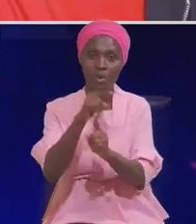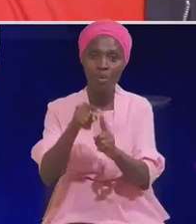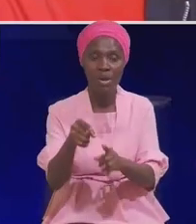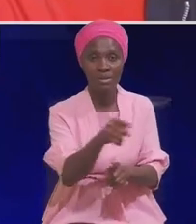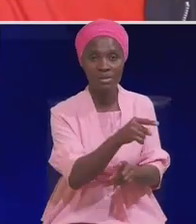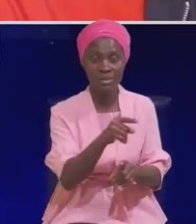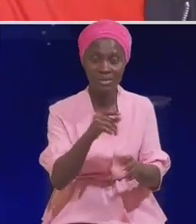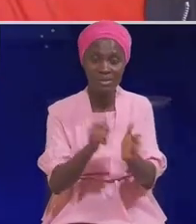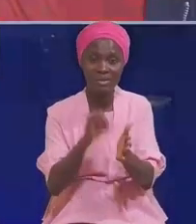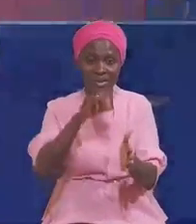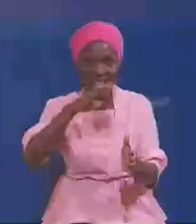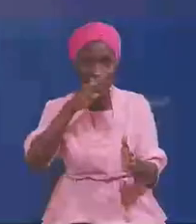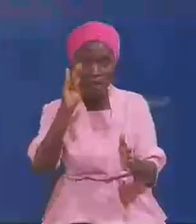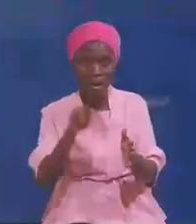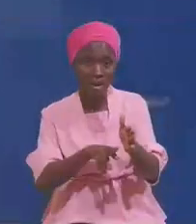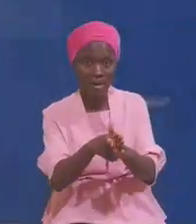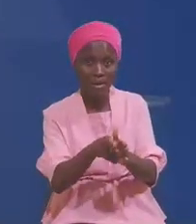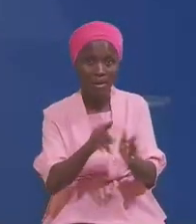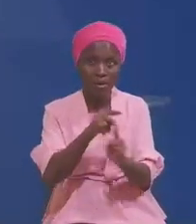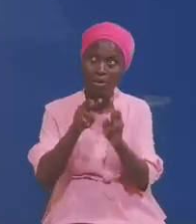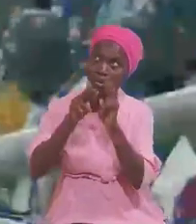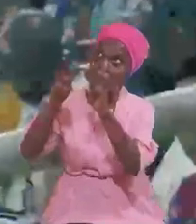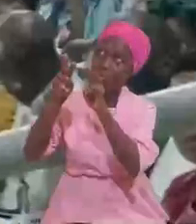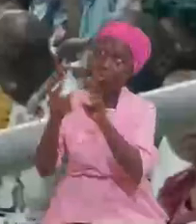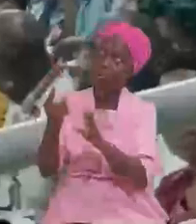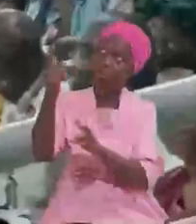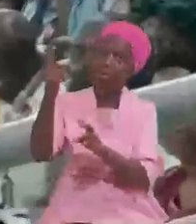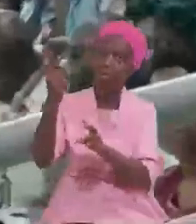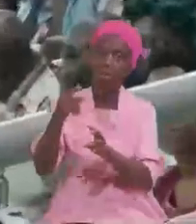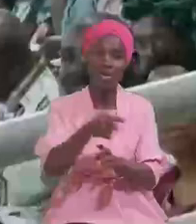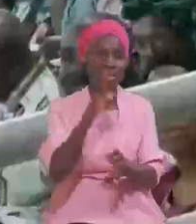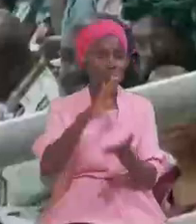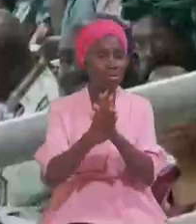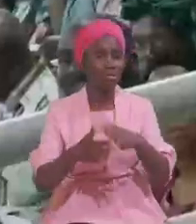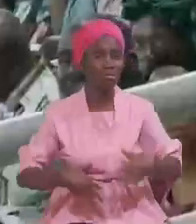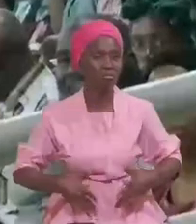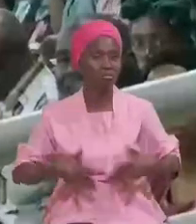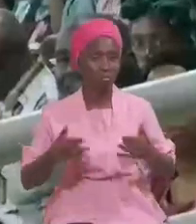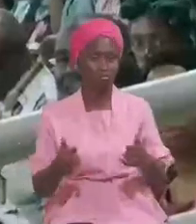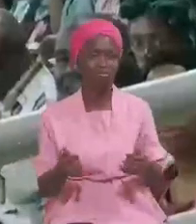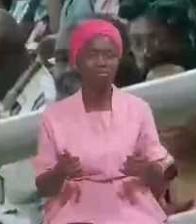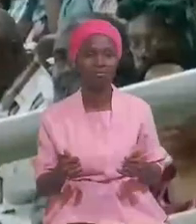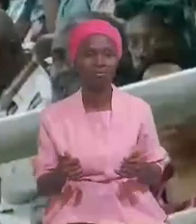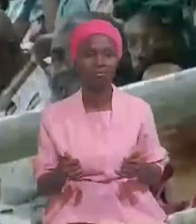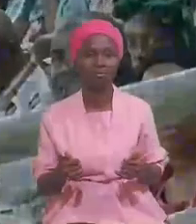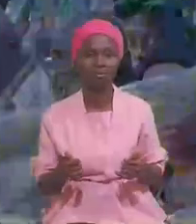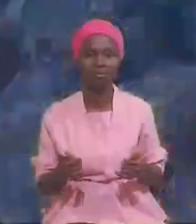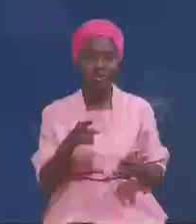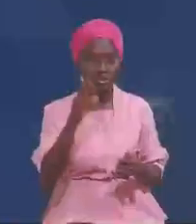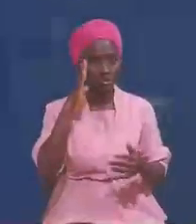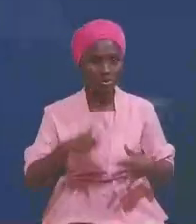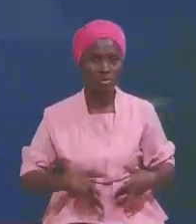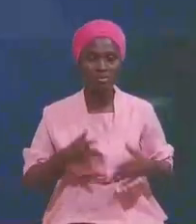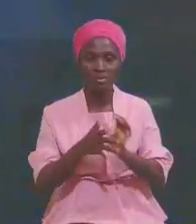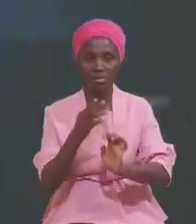conservera la vie. Vous allez vivre. Laissez-moi parler de quiconque, de tout le monde. Si tout